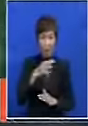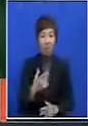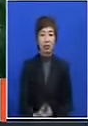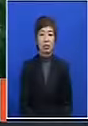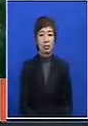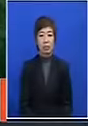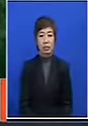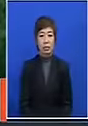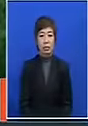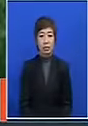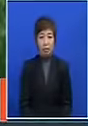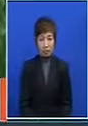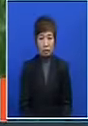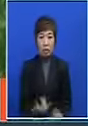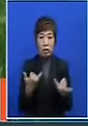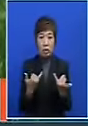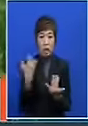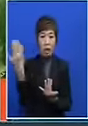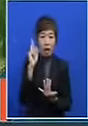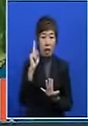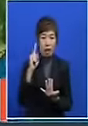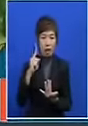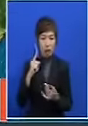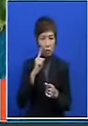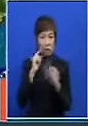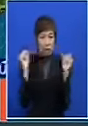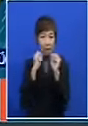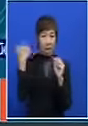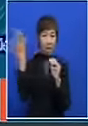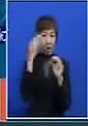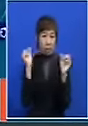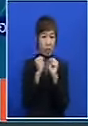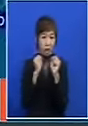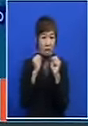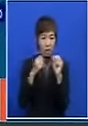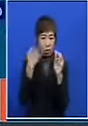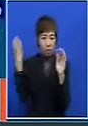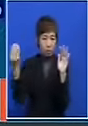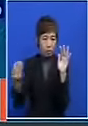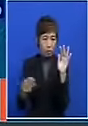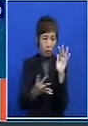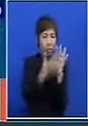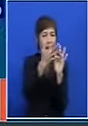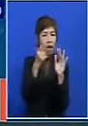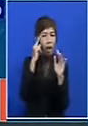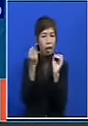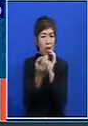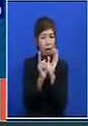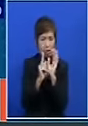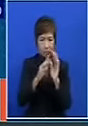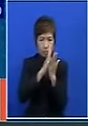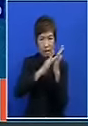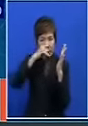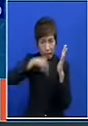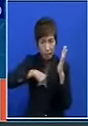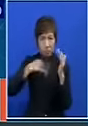ไว้ครับมาดูสภาพอากาศในปัจจุบันนะครับความกดอากาศสูงหรือลมหนาวตอนนี้กำลังถอยร่นขึ้นไปนะครับก็จะทำให้พื้นที่บริเวณของประเทศ